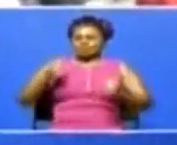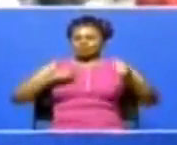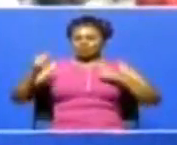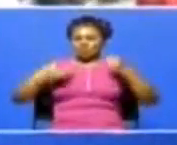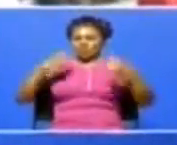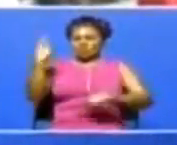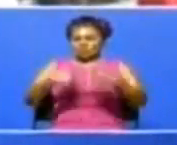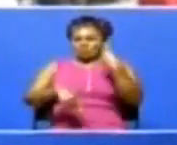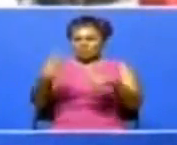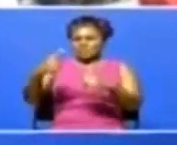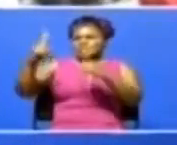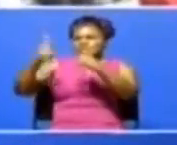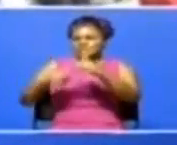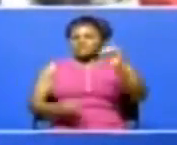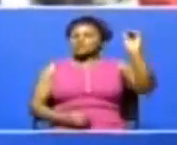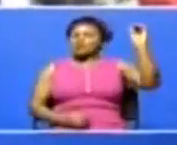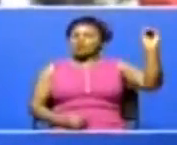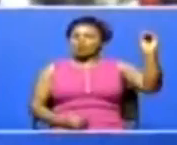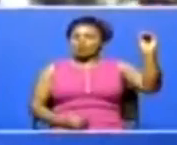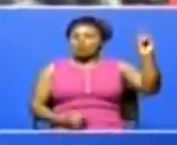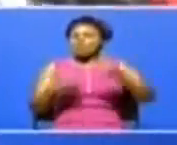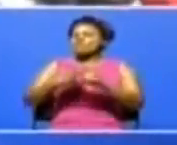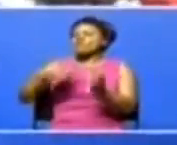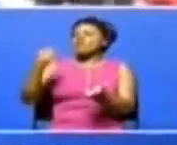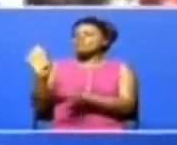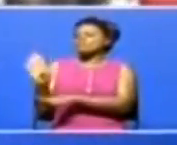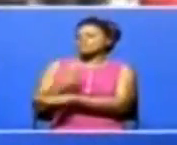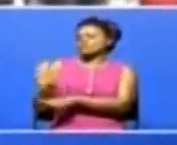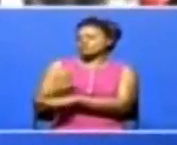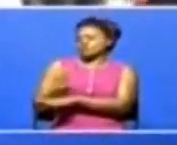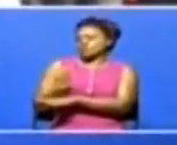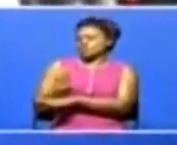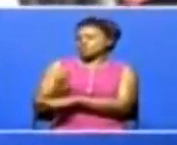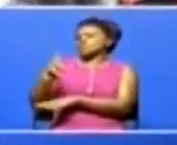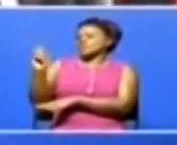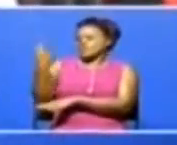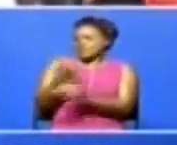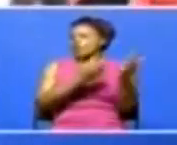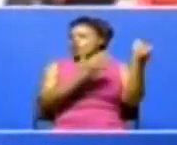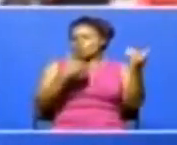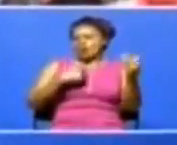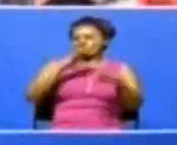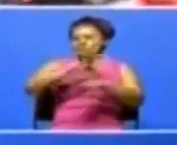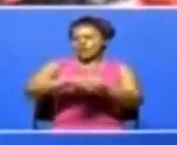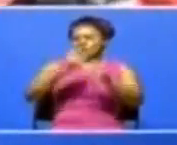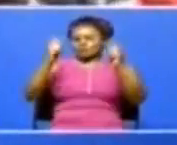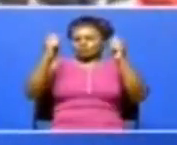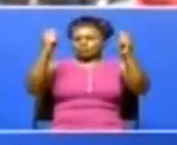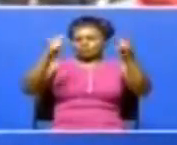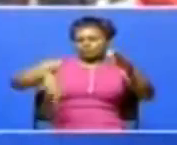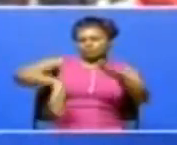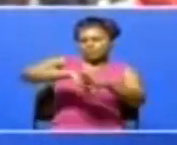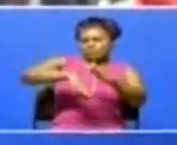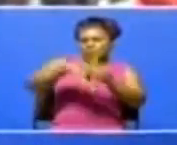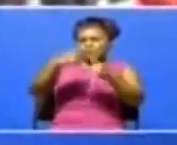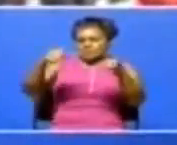Ushindi wa Wieta wa mabao 6-0 dhidi ya Basile kutoka Burundi, bila shaka unawapa wa Kenya matumaini ya kutua taji la kandanda la mwaka huu.